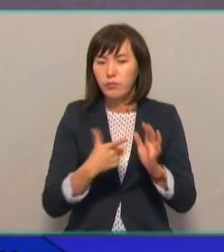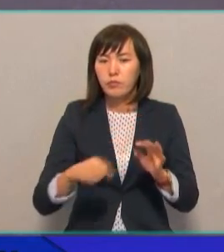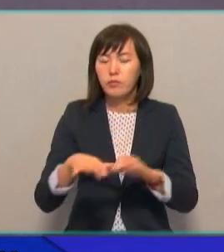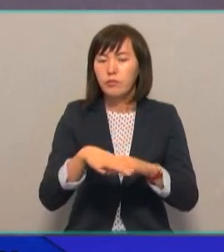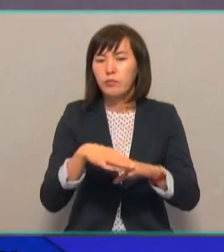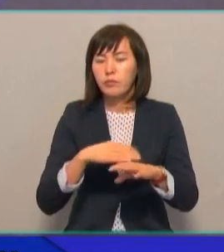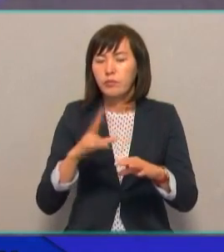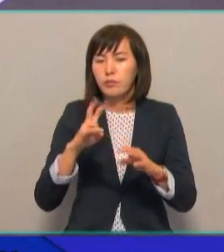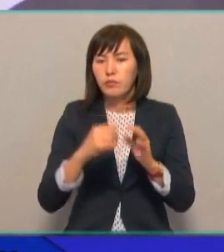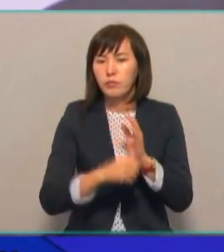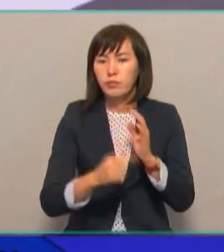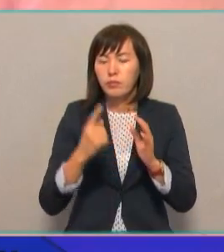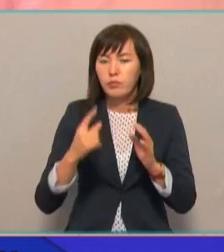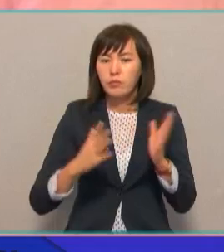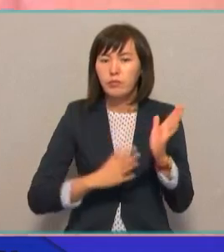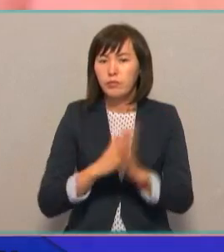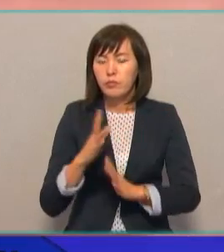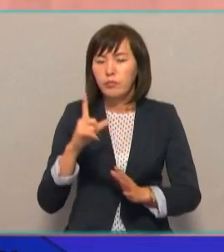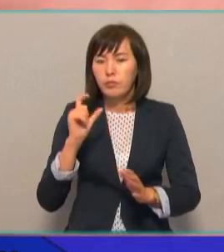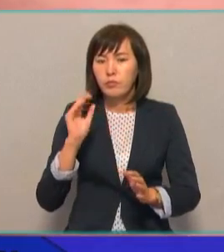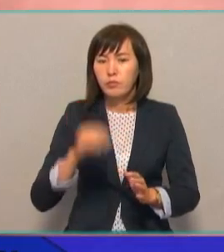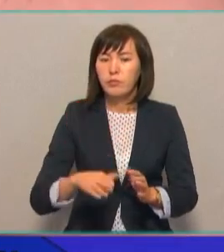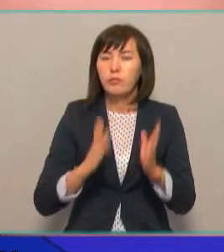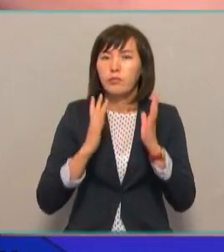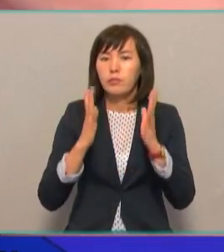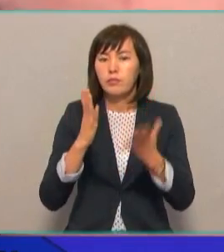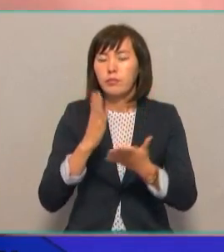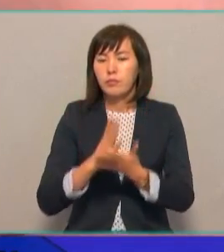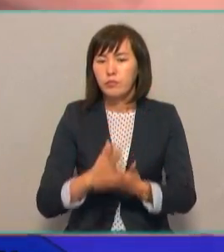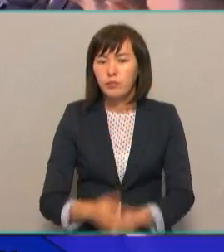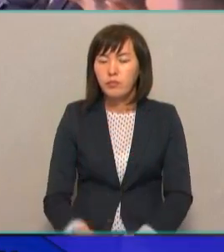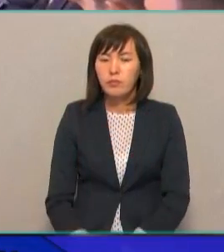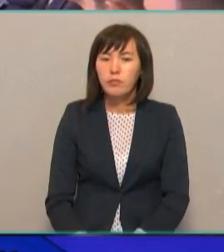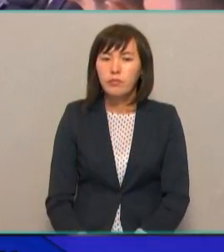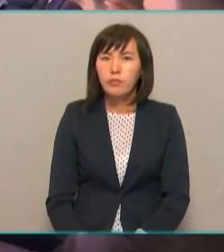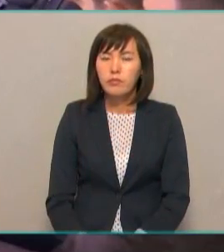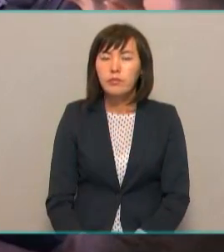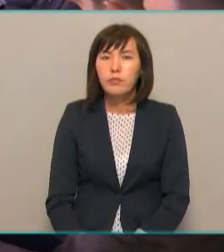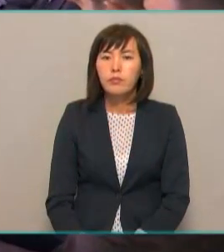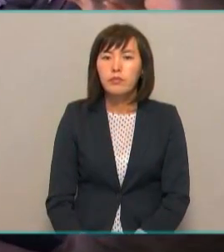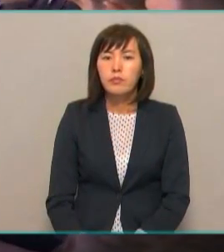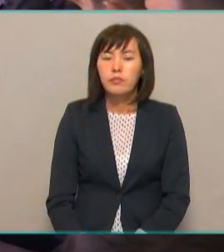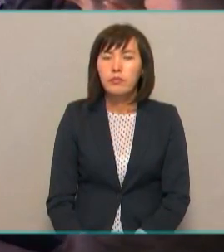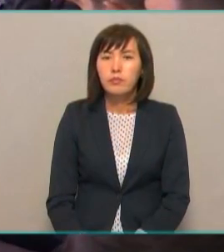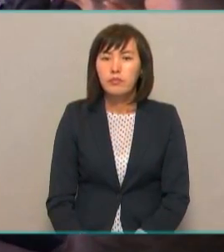жатыр. Мұнда 261 өсімдік пен 100 мыңнан аса ағаш түрі бар. Дидар Өмірзақова, Әли Мәлік, Гүлмаржан Молдадос, жаңалықтар.